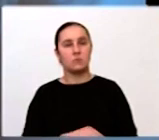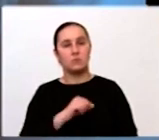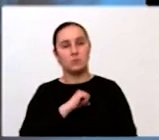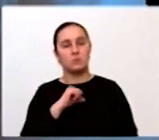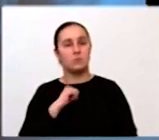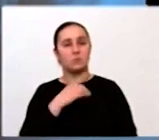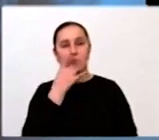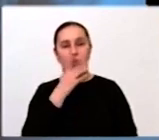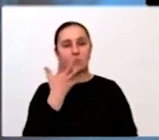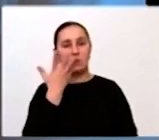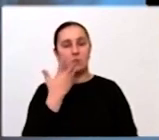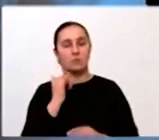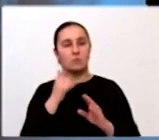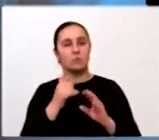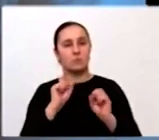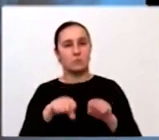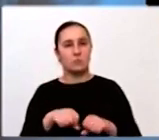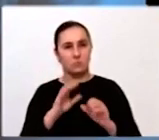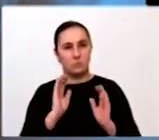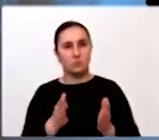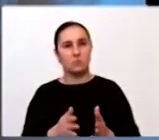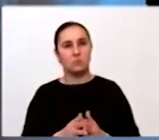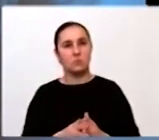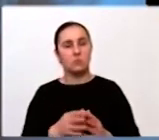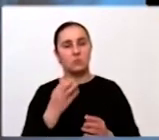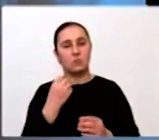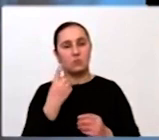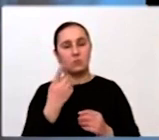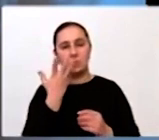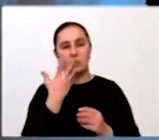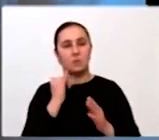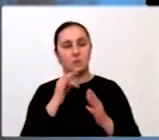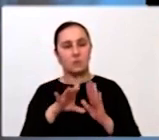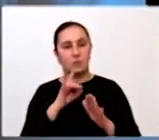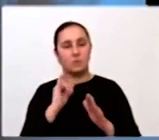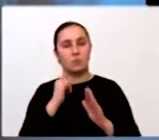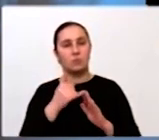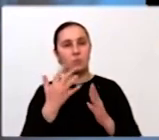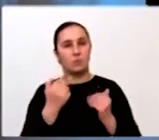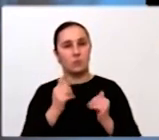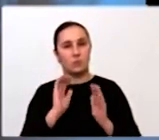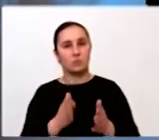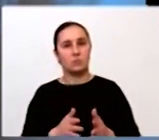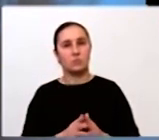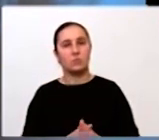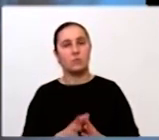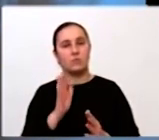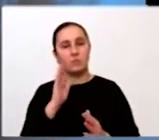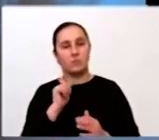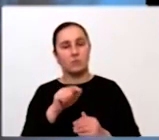o'zingiz xohlagan rangingizni quyishingiz mumkin ekan. Biron bir rangni tanlaymiz va quyib olamiz.